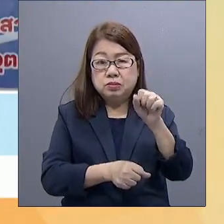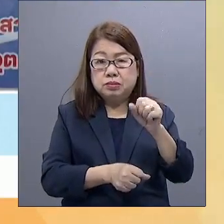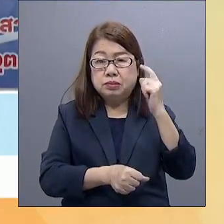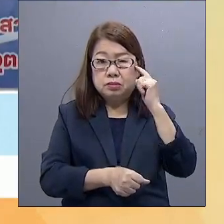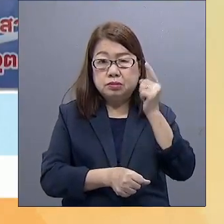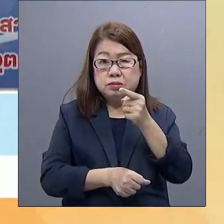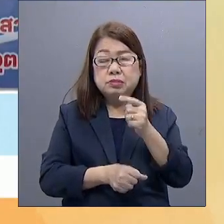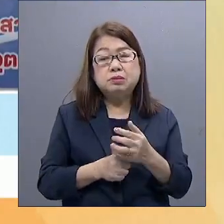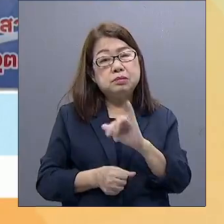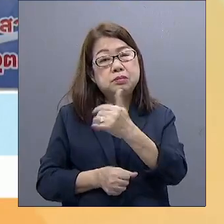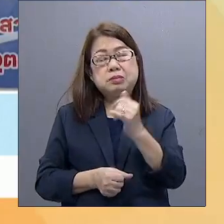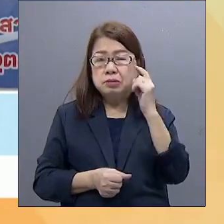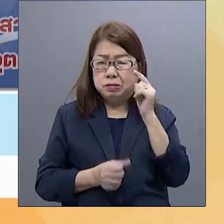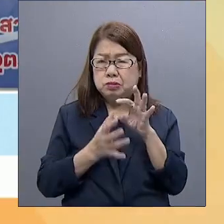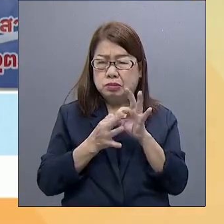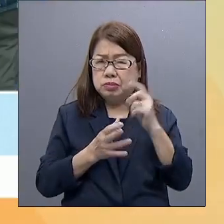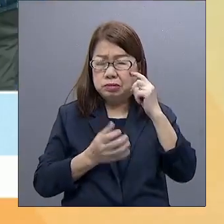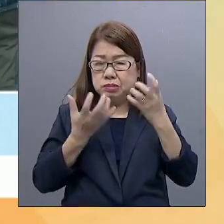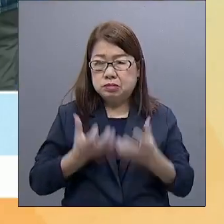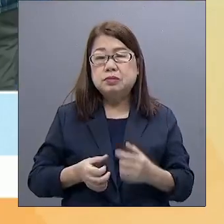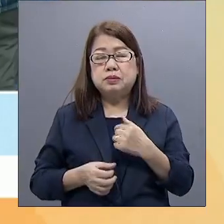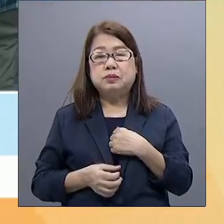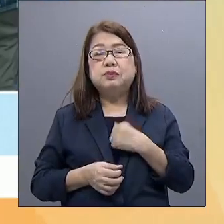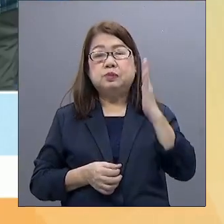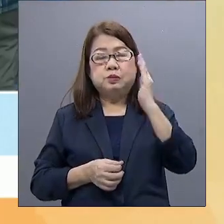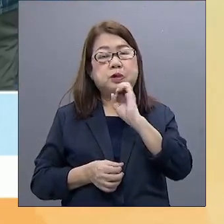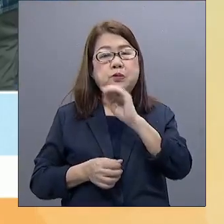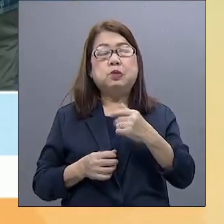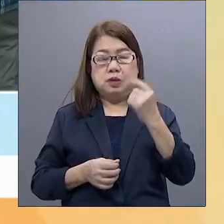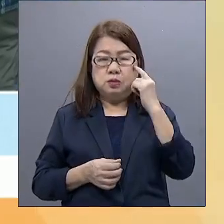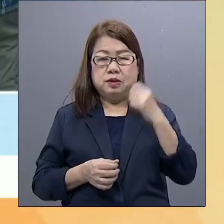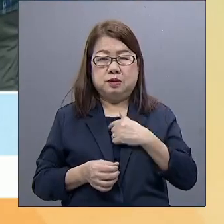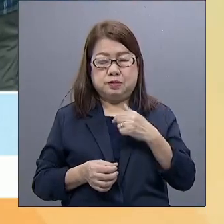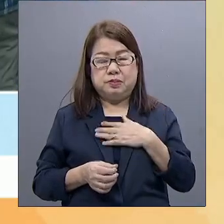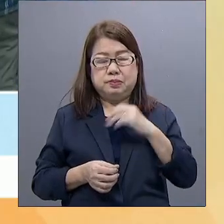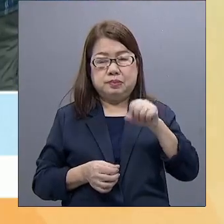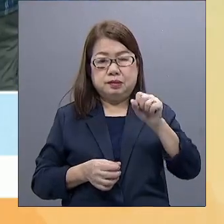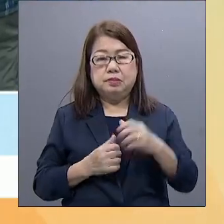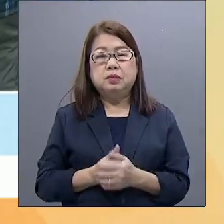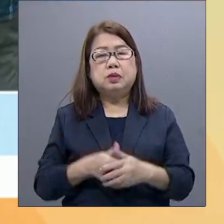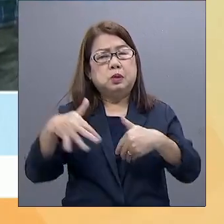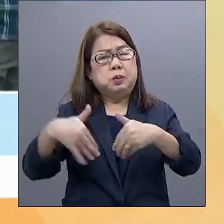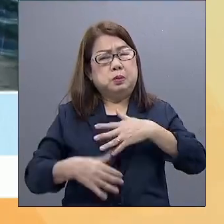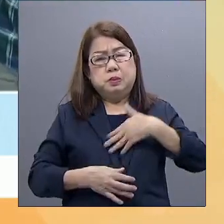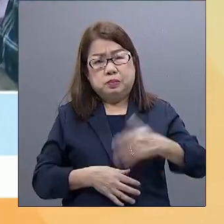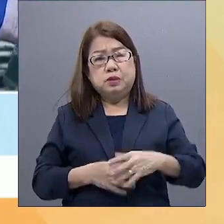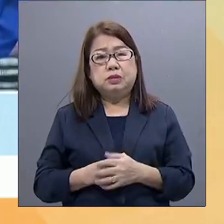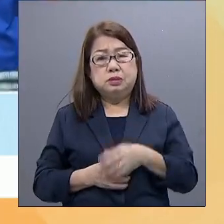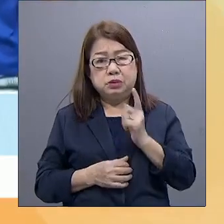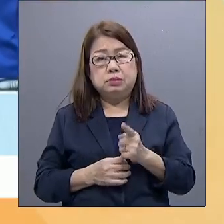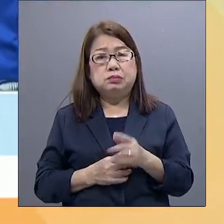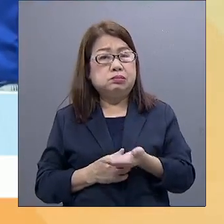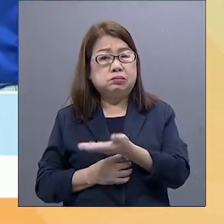หือย่คก helpfulคจะเป็อย่างนั้นครับ judgmentsไม่มีใคร